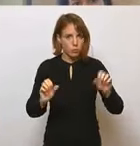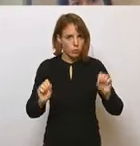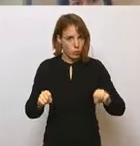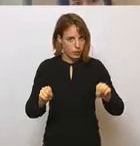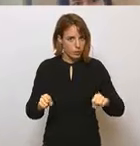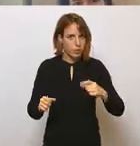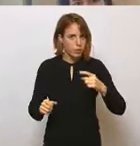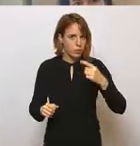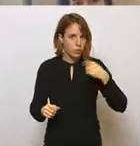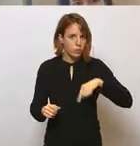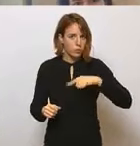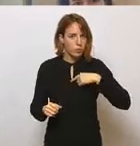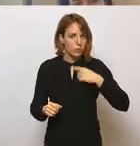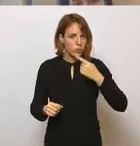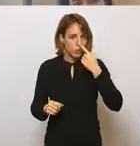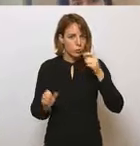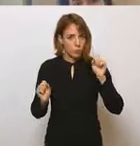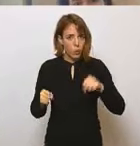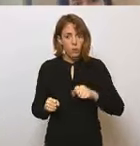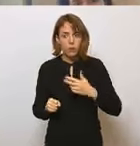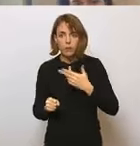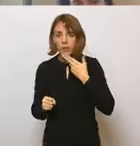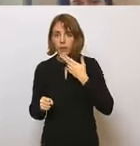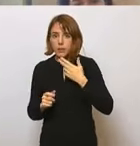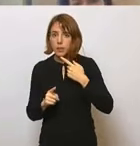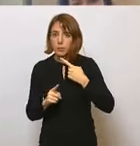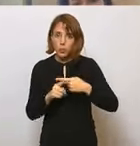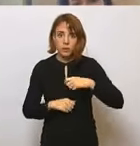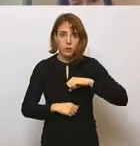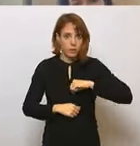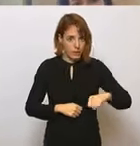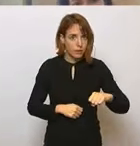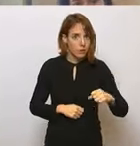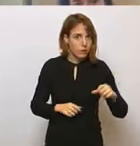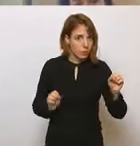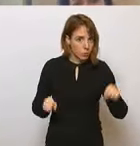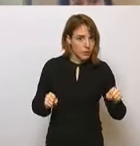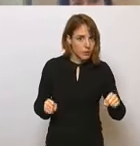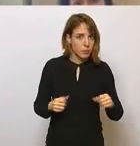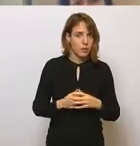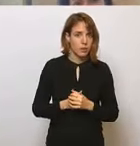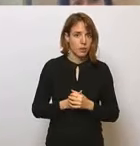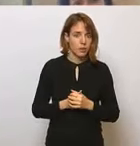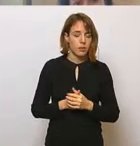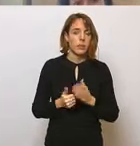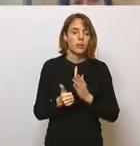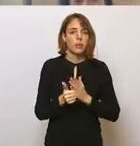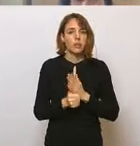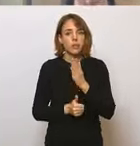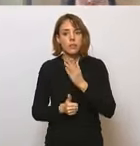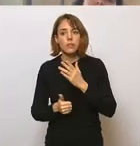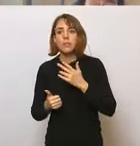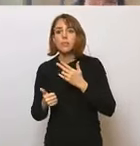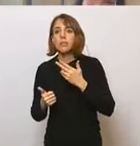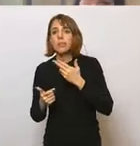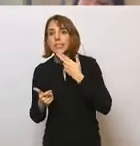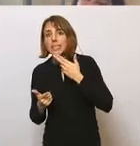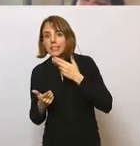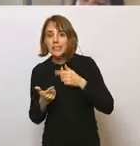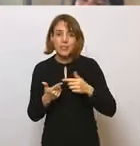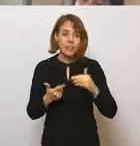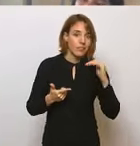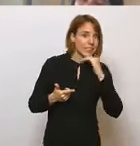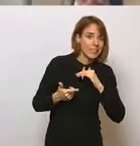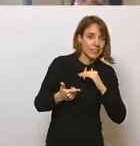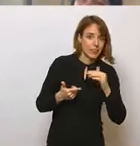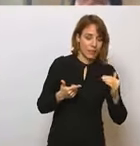en la qualité et la vitesse. La qualité des provisions et des obligations d'un côté et de l'autre, la vitesse. Et pour cela, il faut qu'elle soit le plus claire